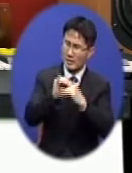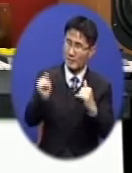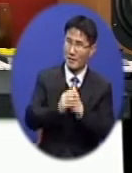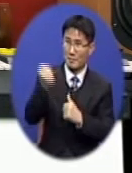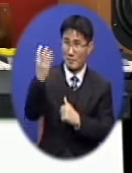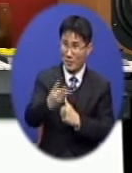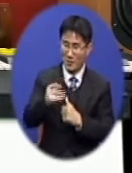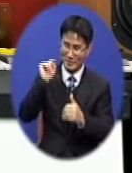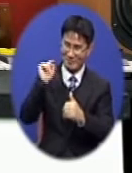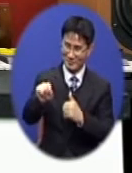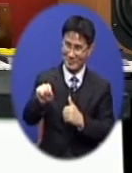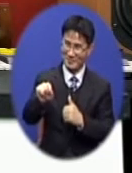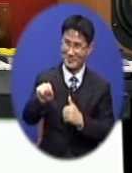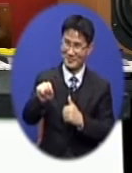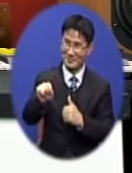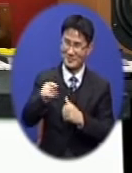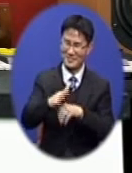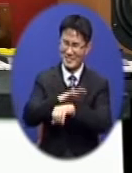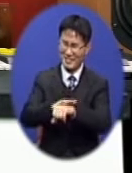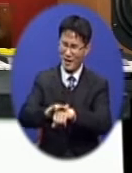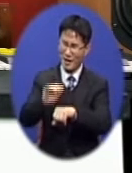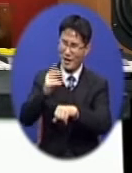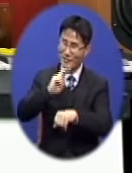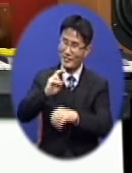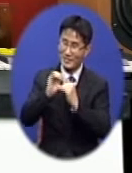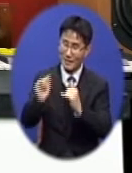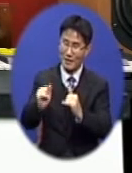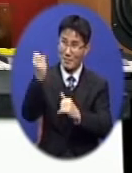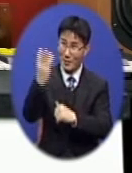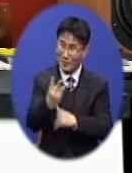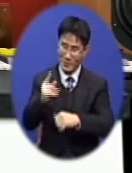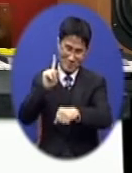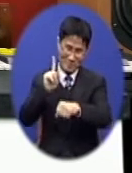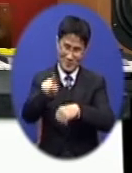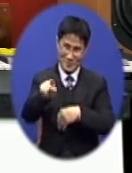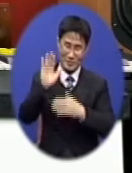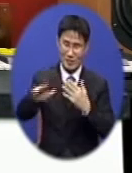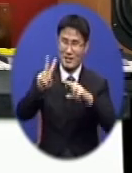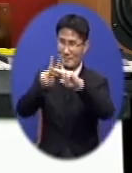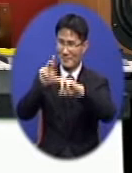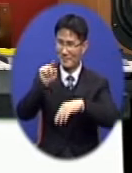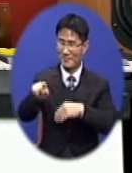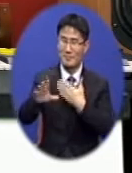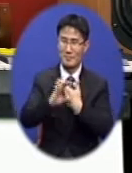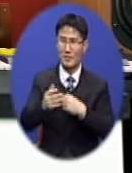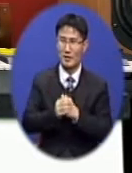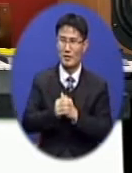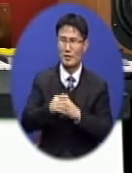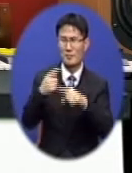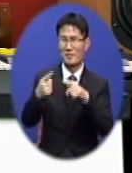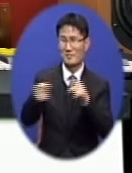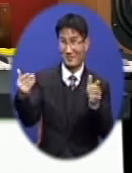번호 누르지 마시고 잘 불렀다고 생각하는 참여자의 번호를 누른 뒤 우물정자를 누르면 심사가